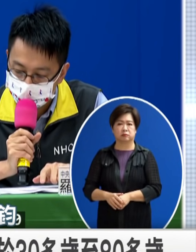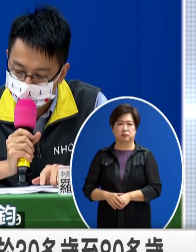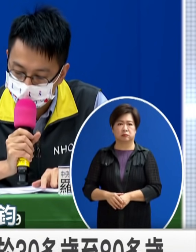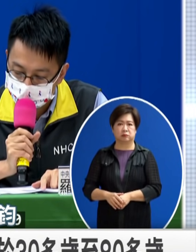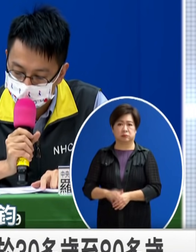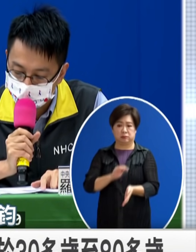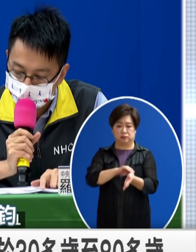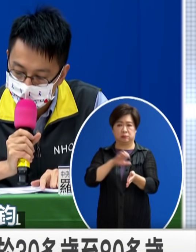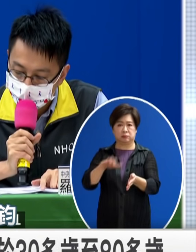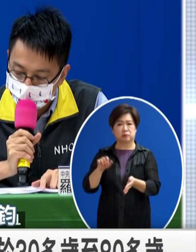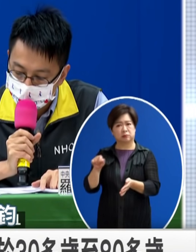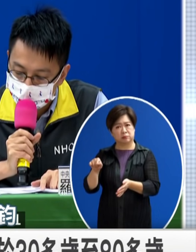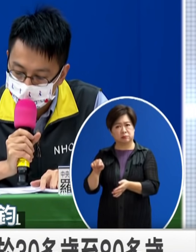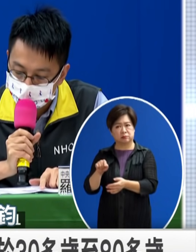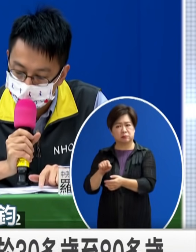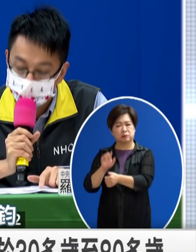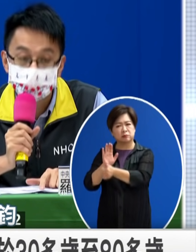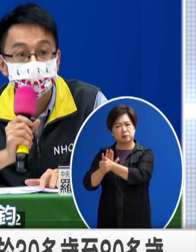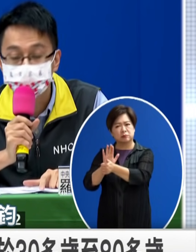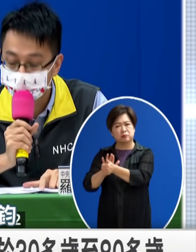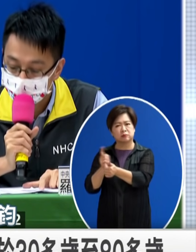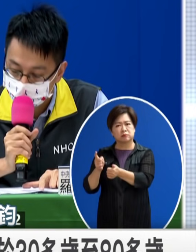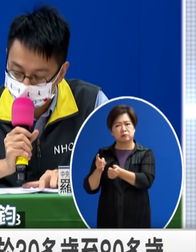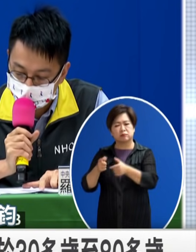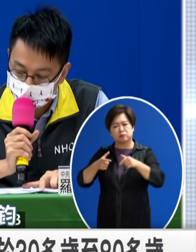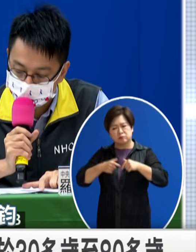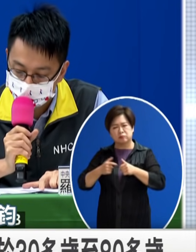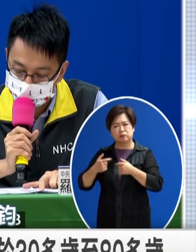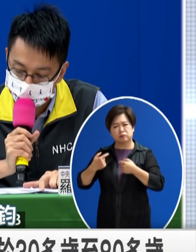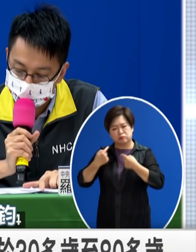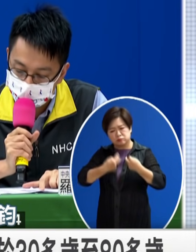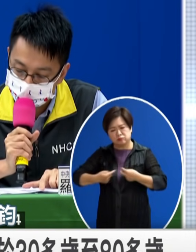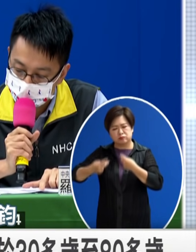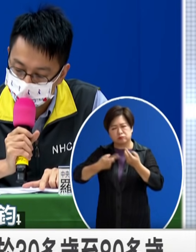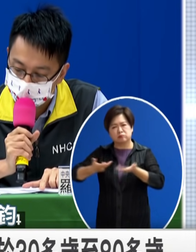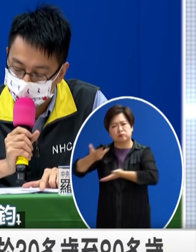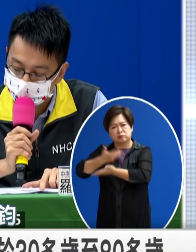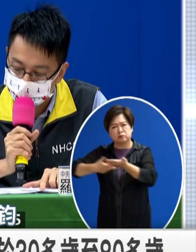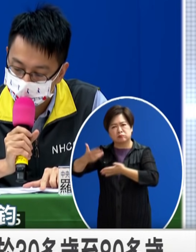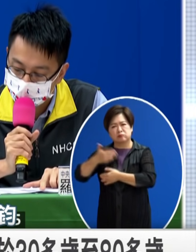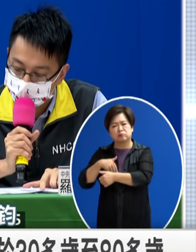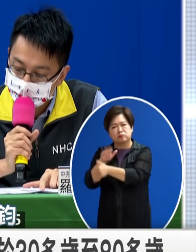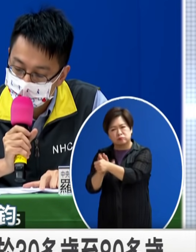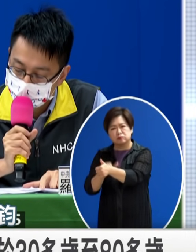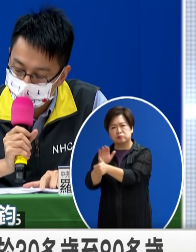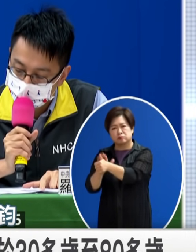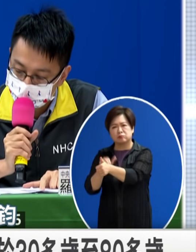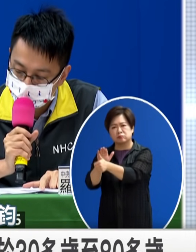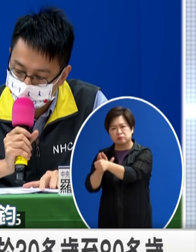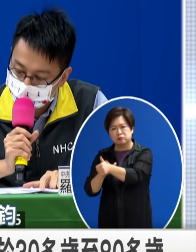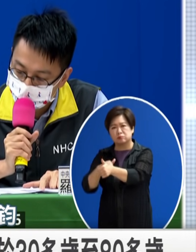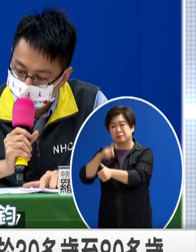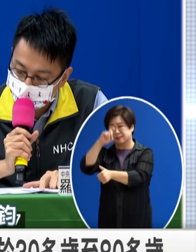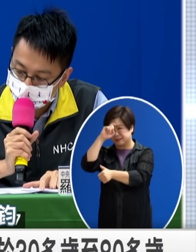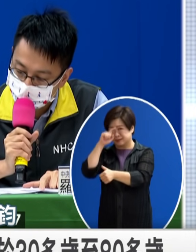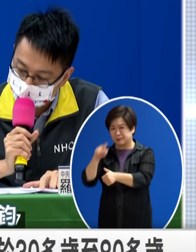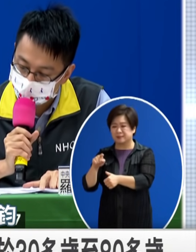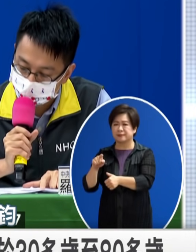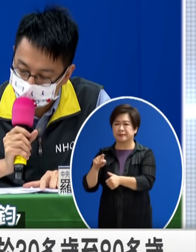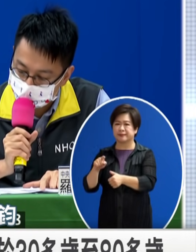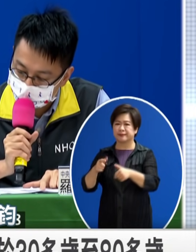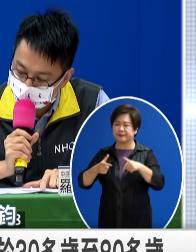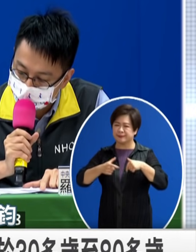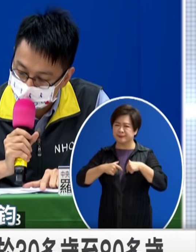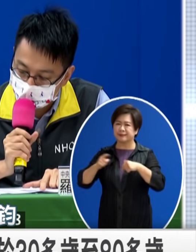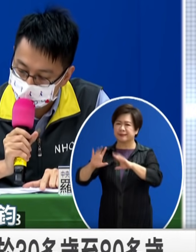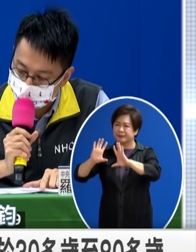事实上医院已经进行过一些多次的这种心理辅导，来希望可以针对他情绪的部分能够予以这个